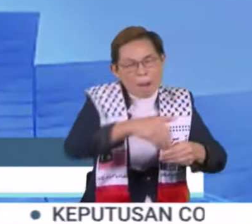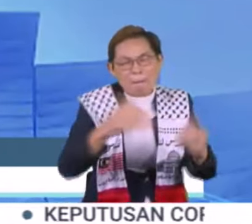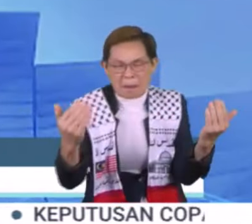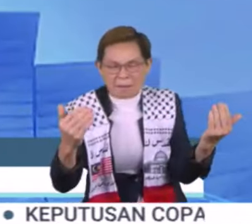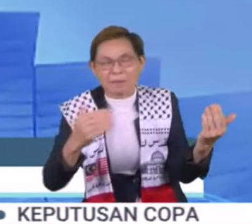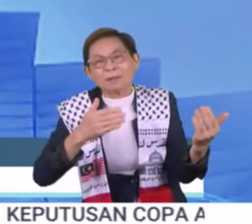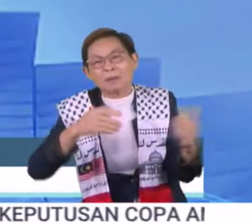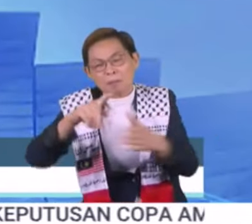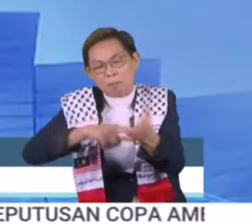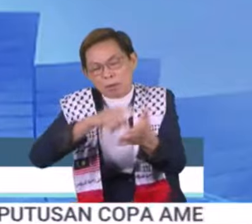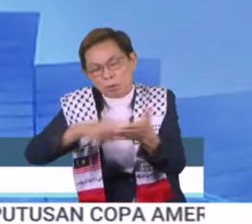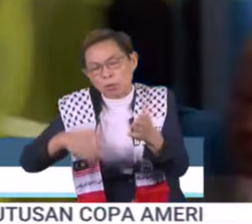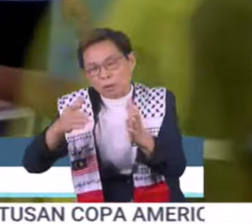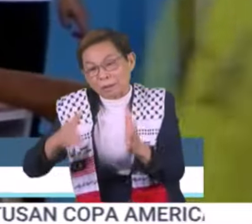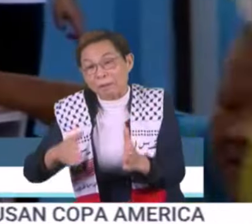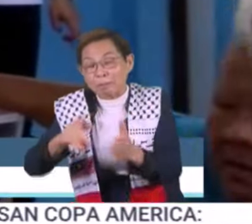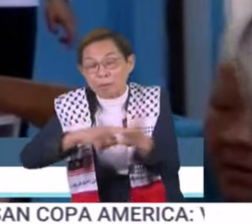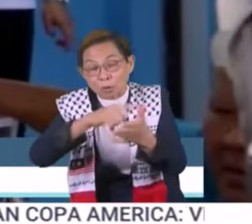lain.